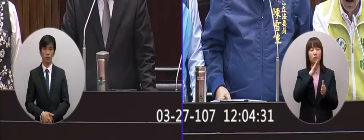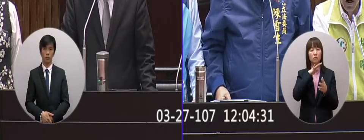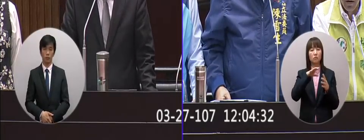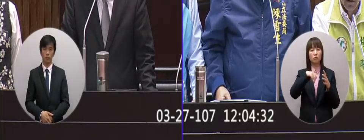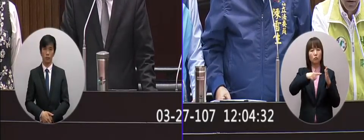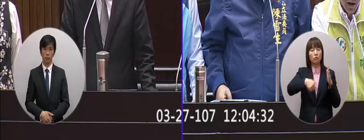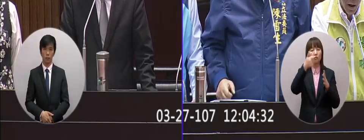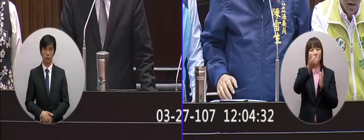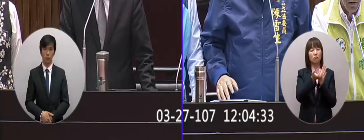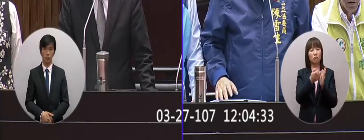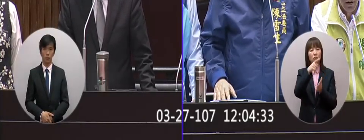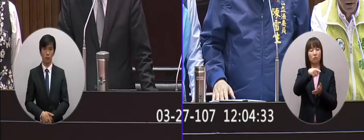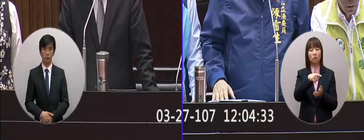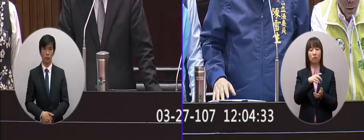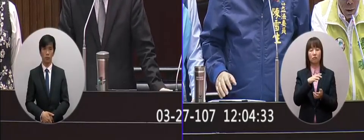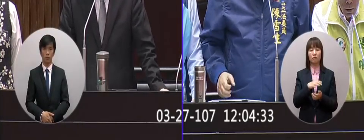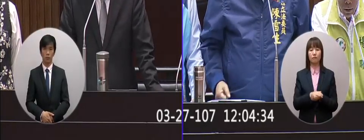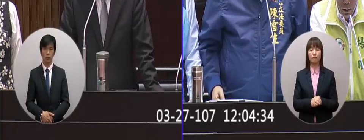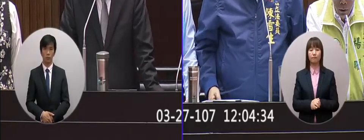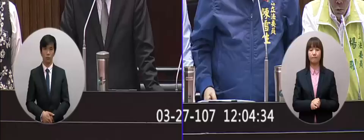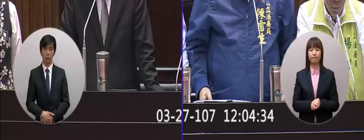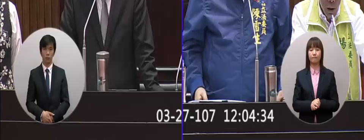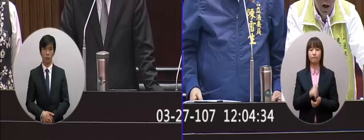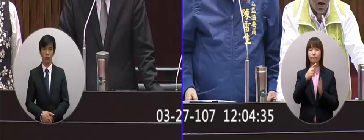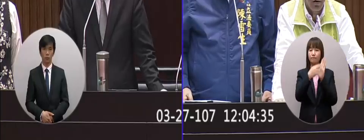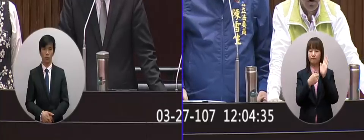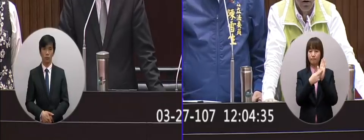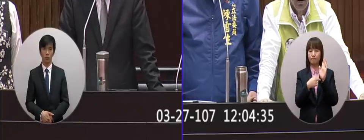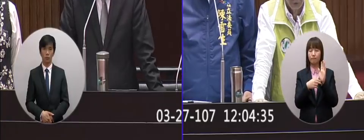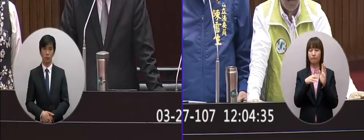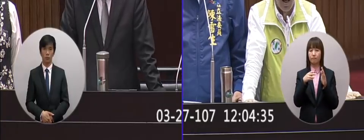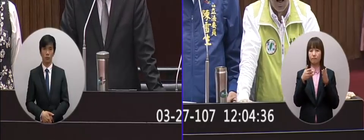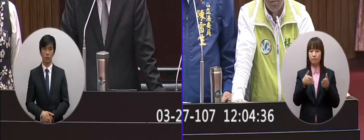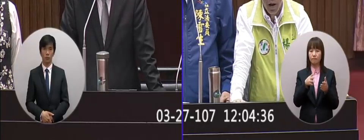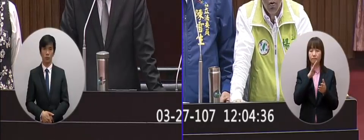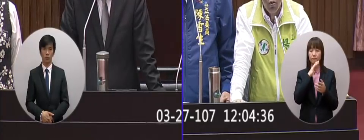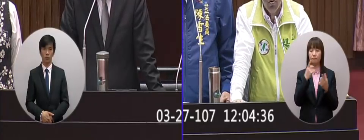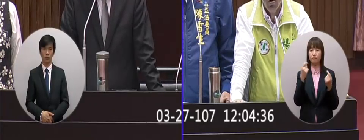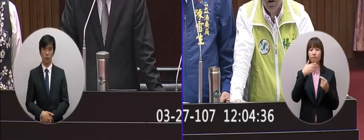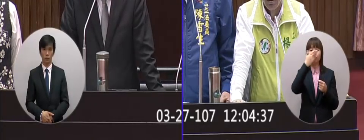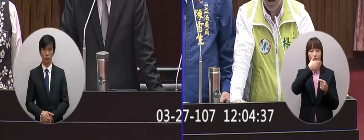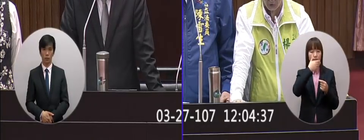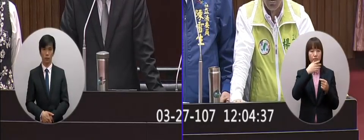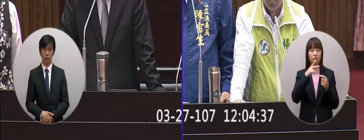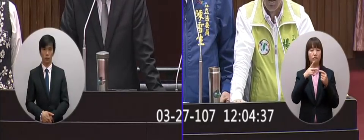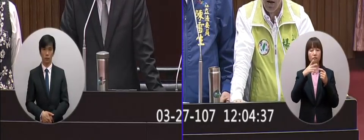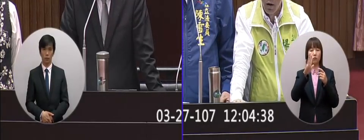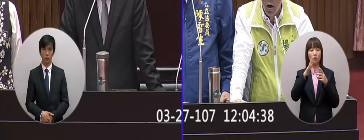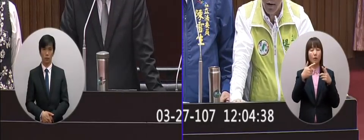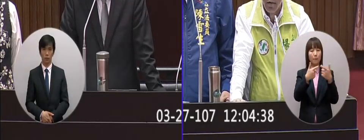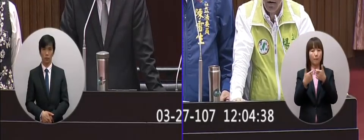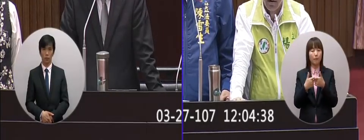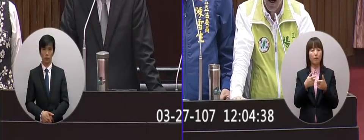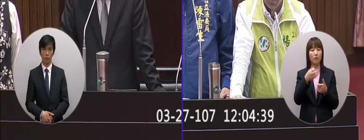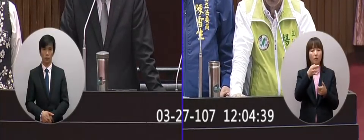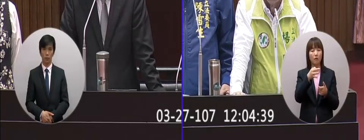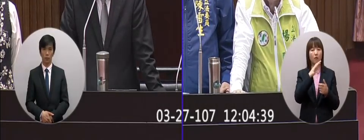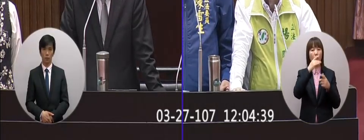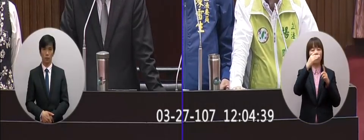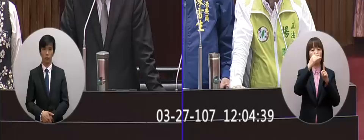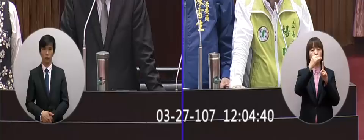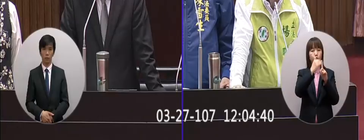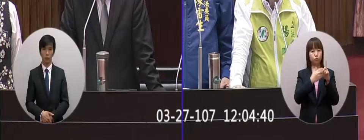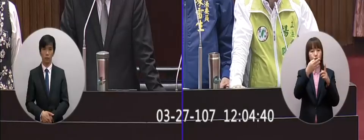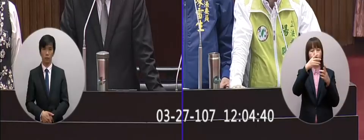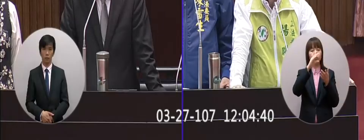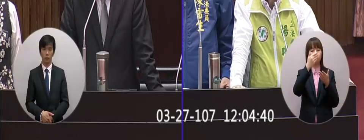院长刚刚 的说明、哦、就是把澎湖相关的配合款降低的